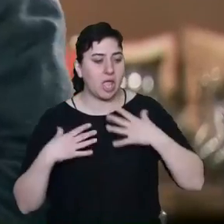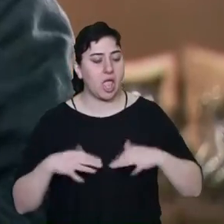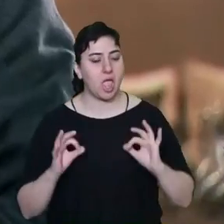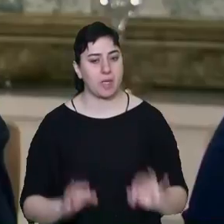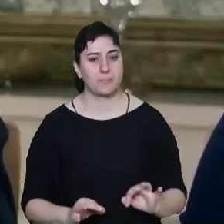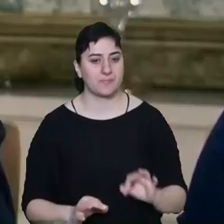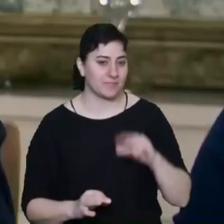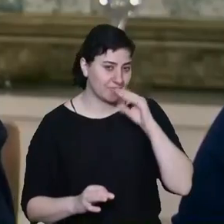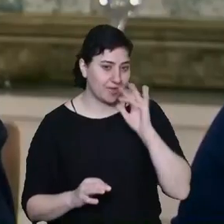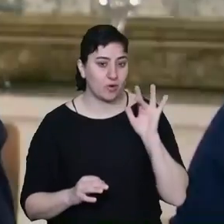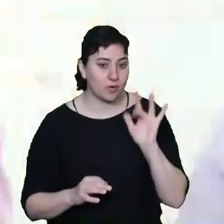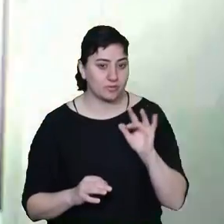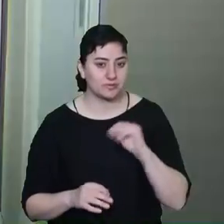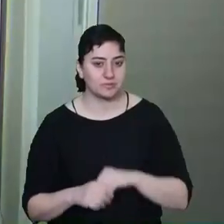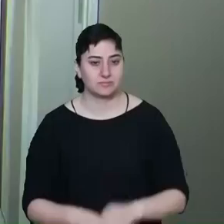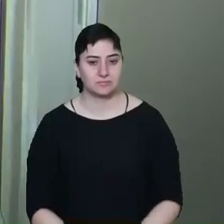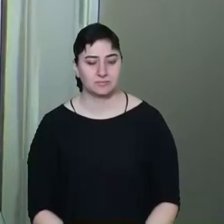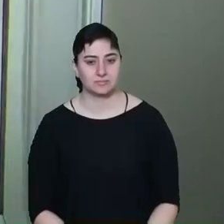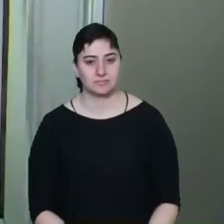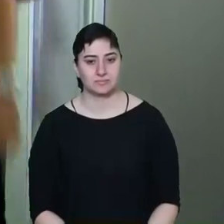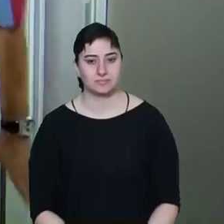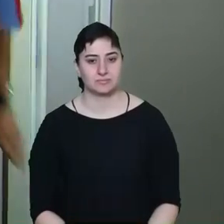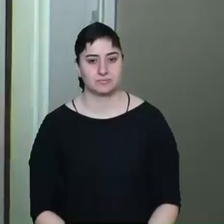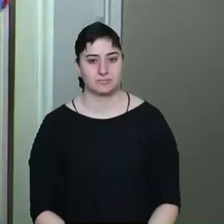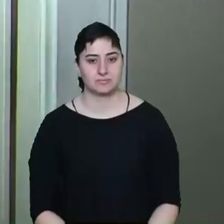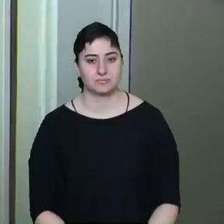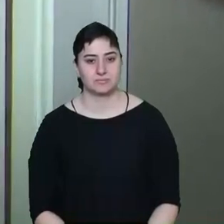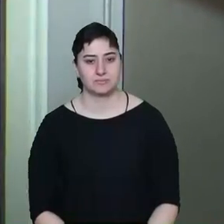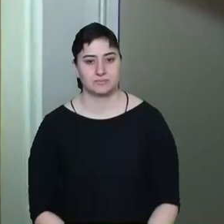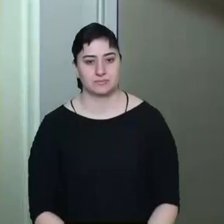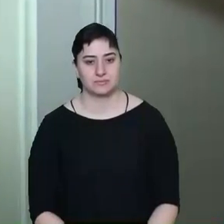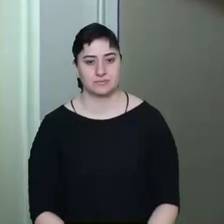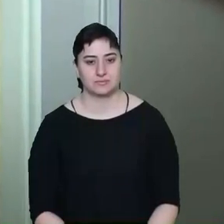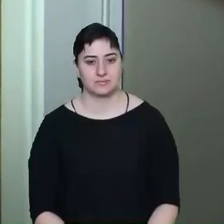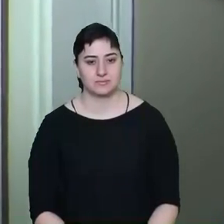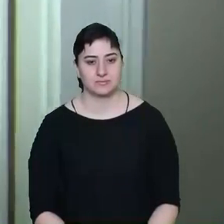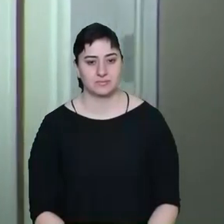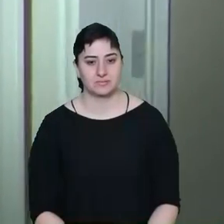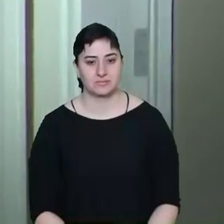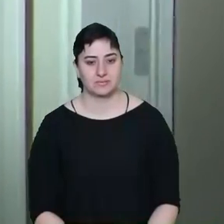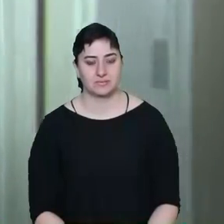giyiyordum. Fener gol atınca da... Geçmiş, uçarcasına koydura çıktı.